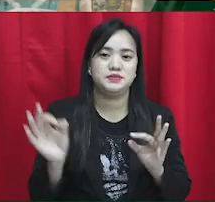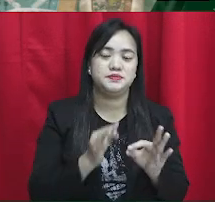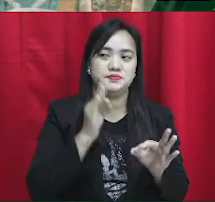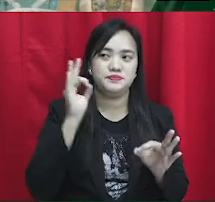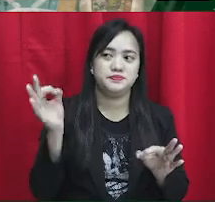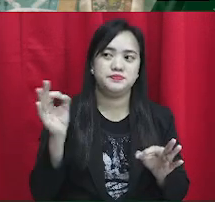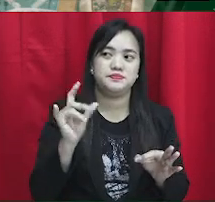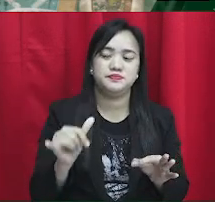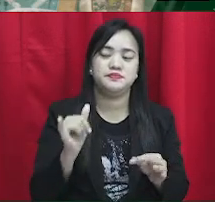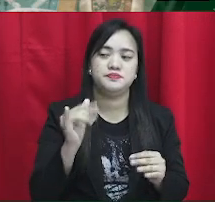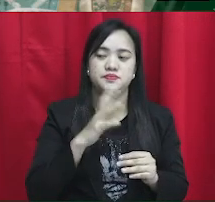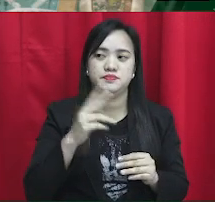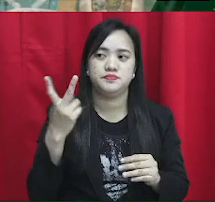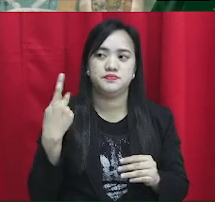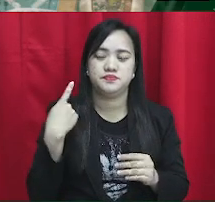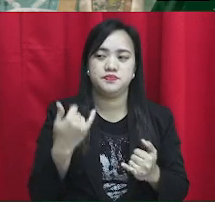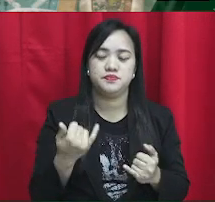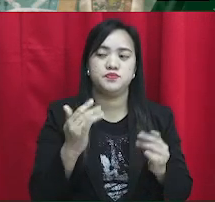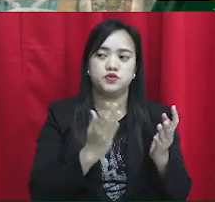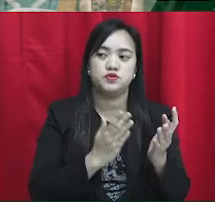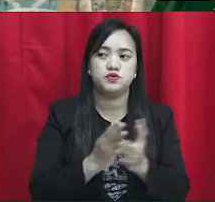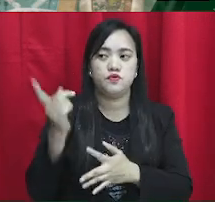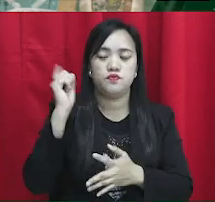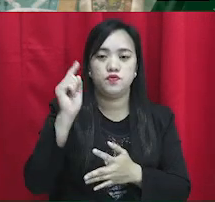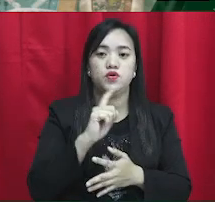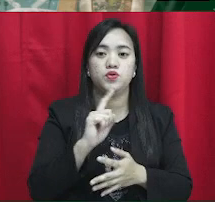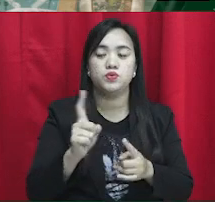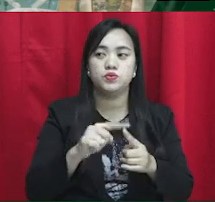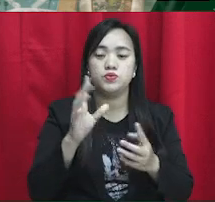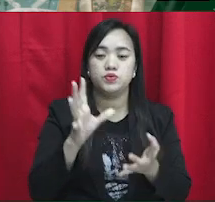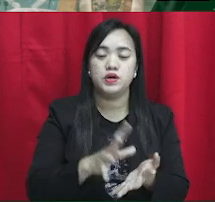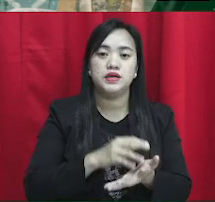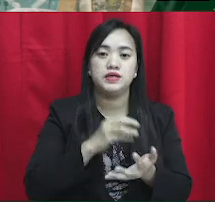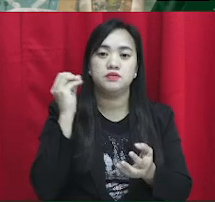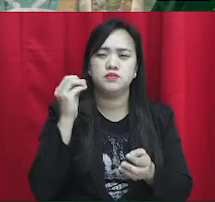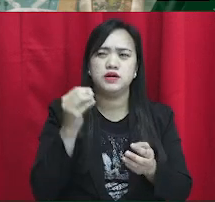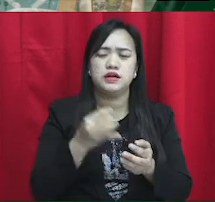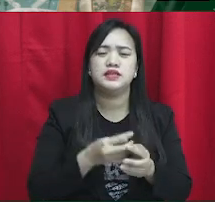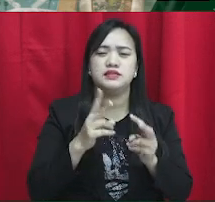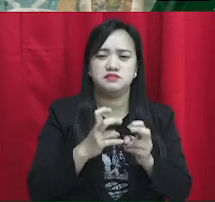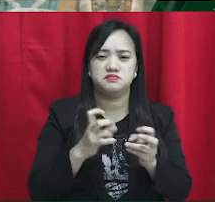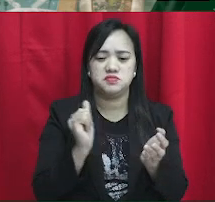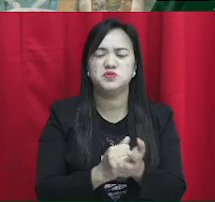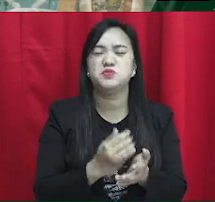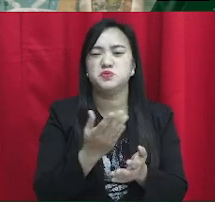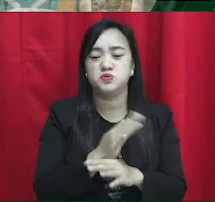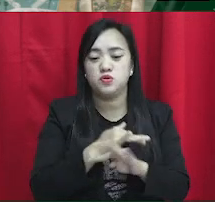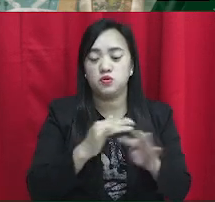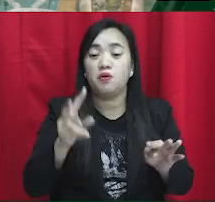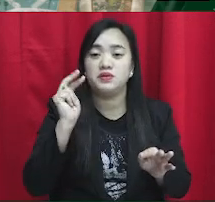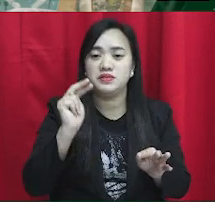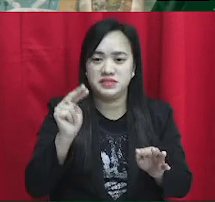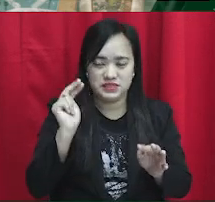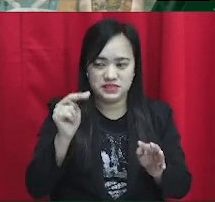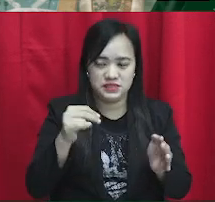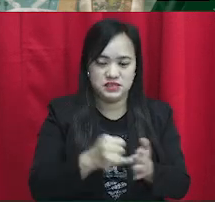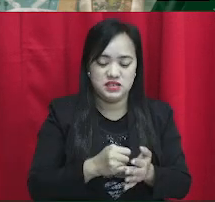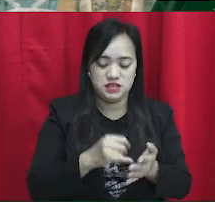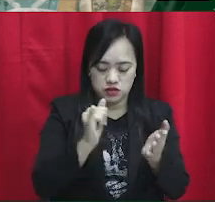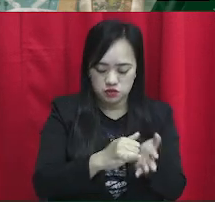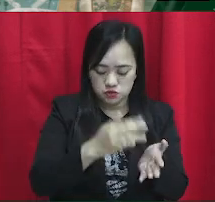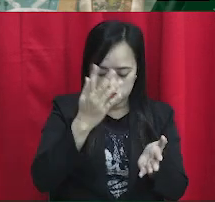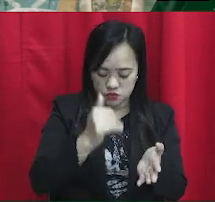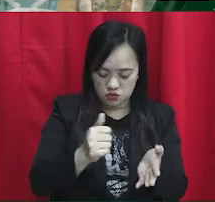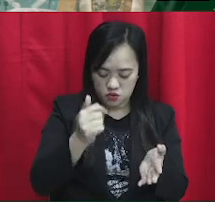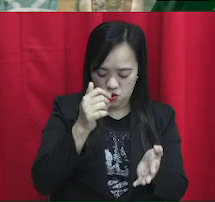spiritually, tinitira din yan ng diablo for you to yearn more kahit hindi na kailangan. Yeah. Totoo. So, yung kailangan lang